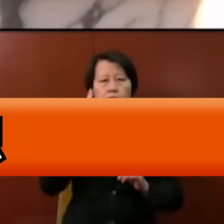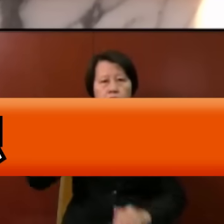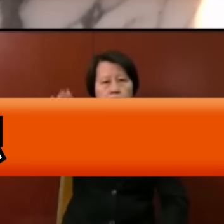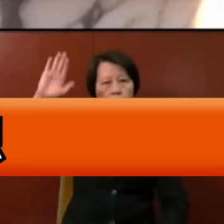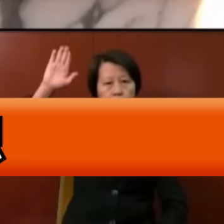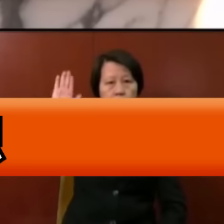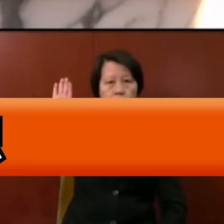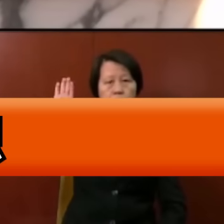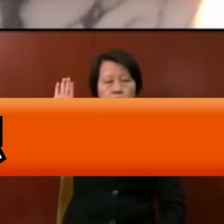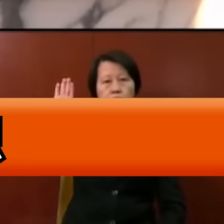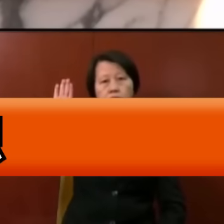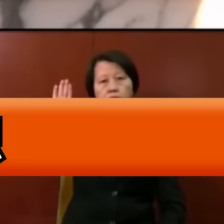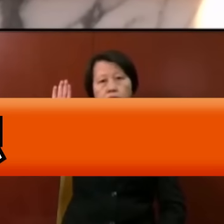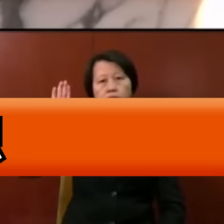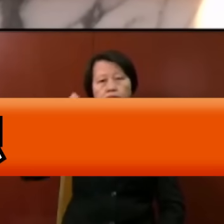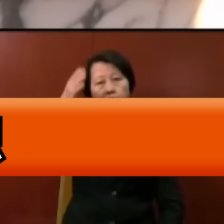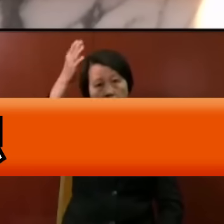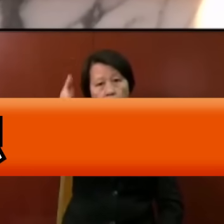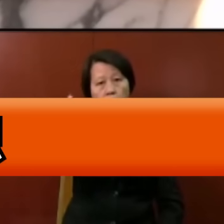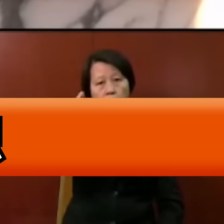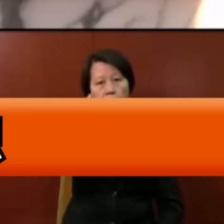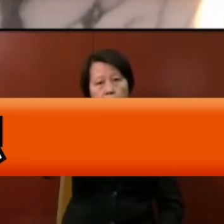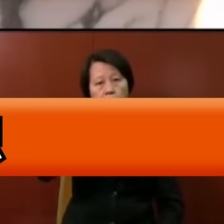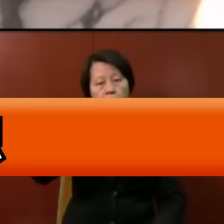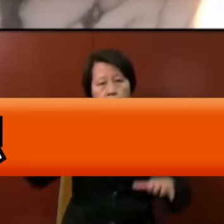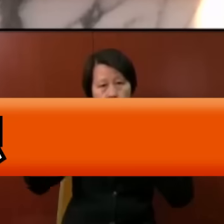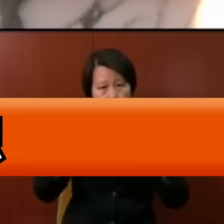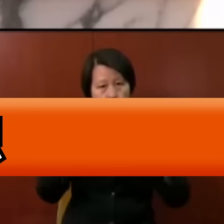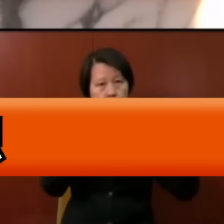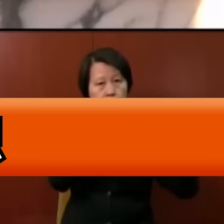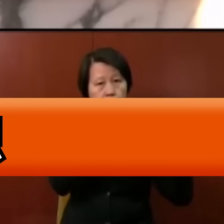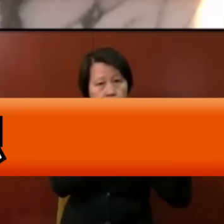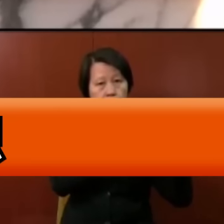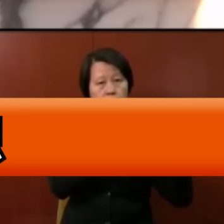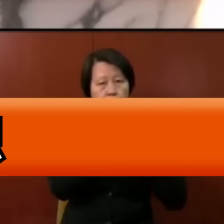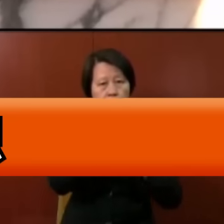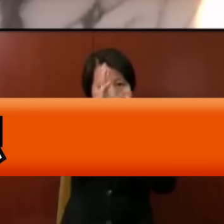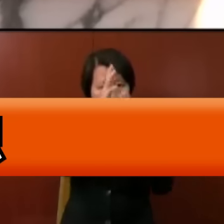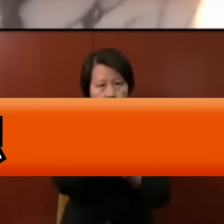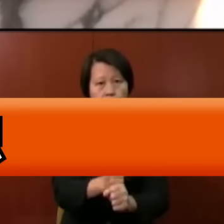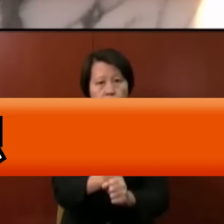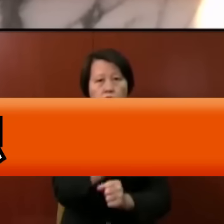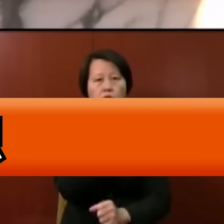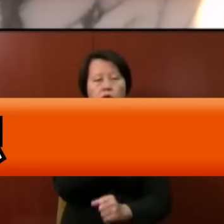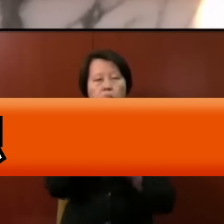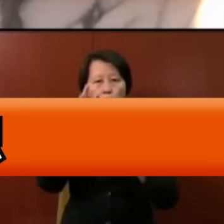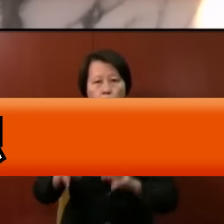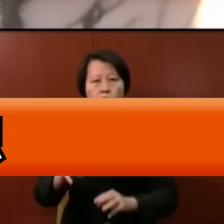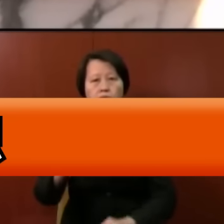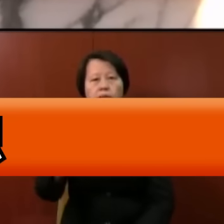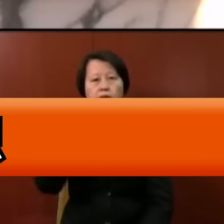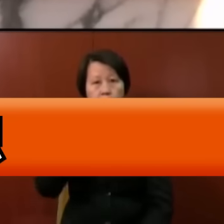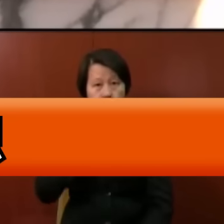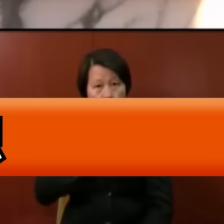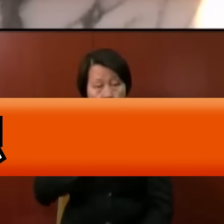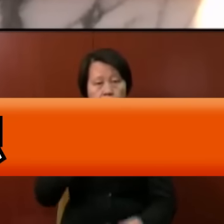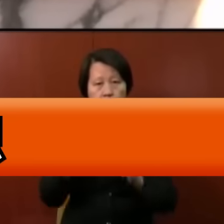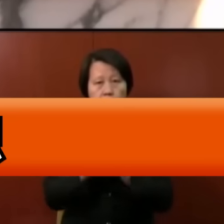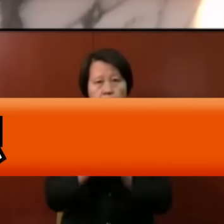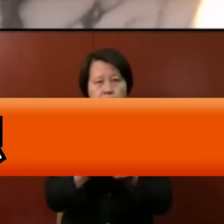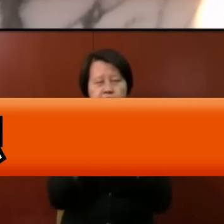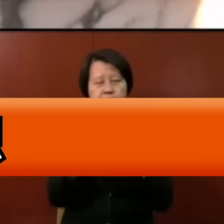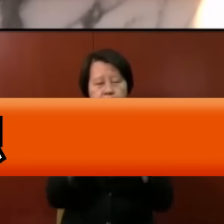sumpah akan menunaikan dengan setianya kewajiban saya dengan